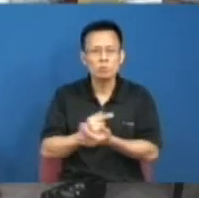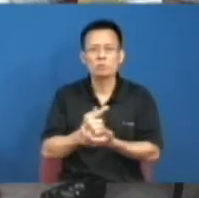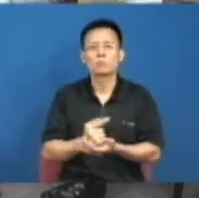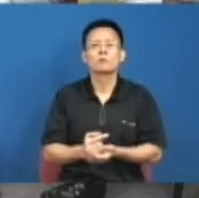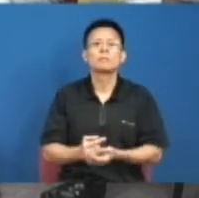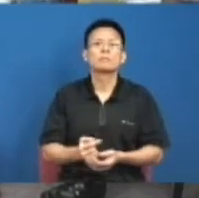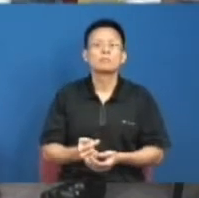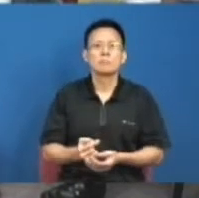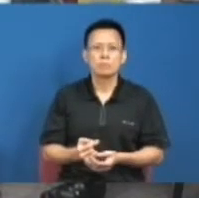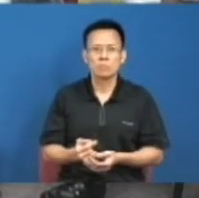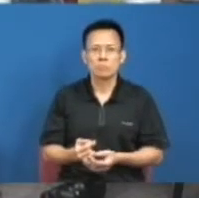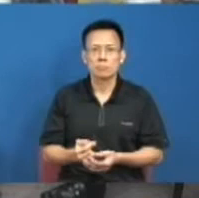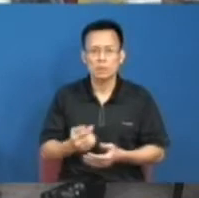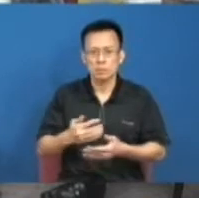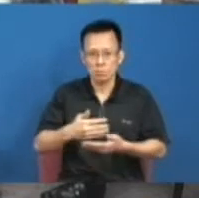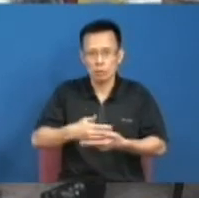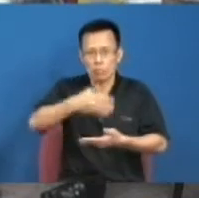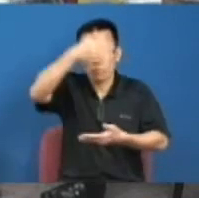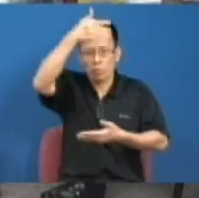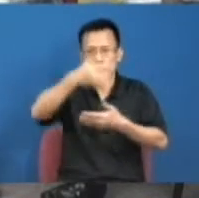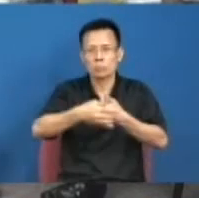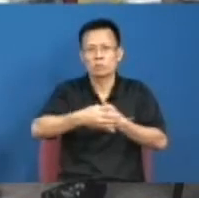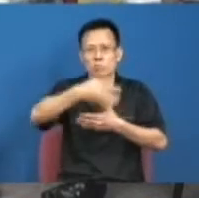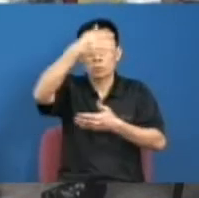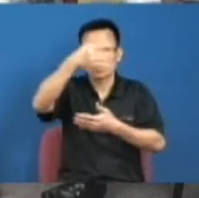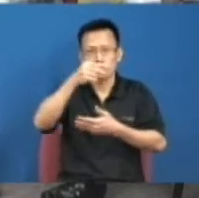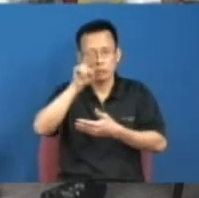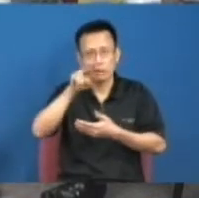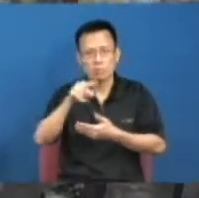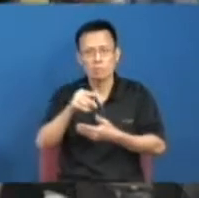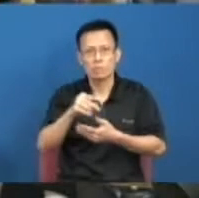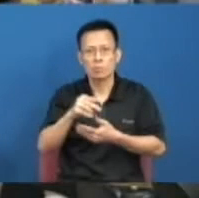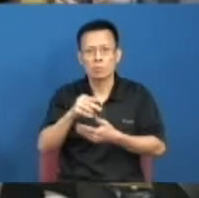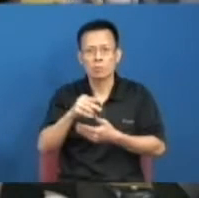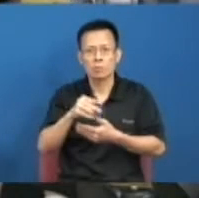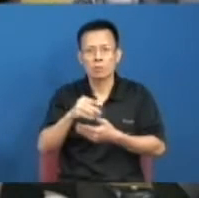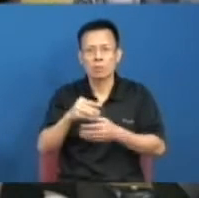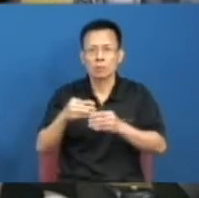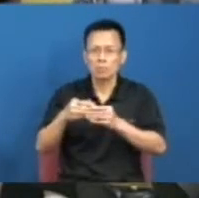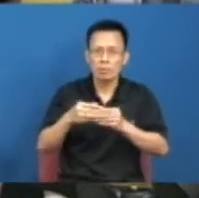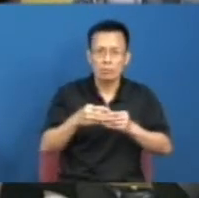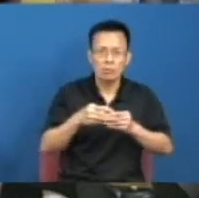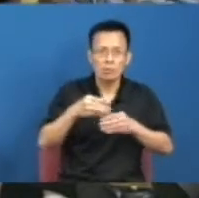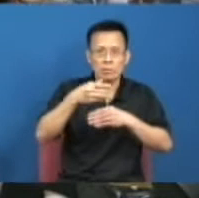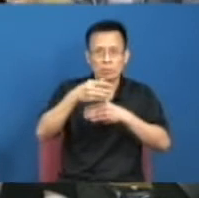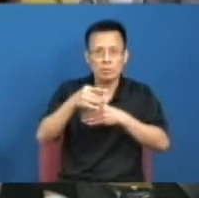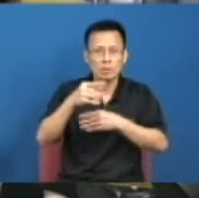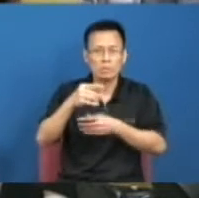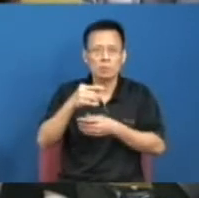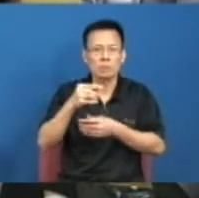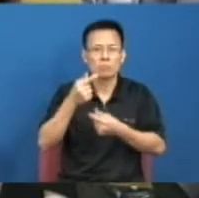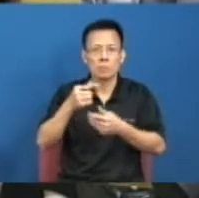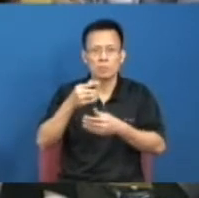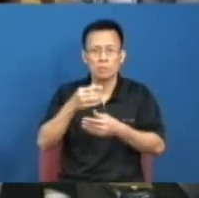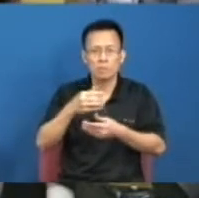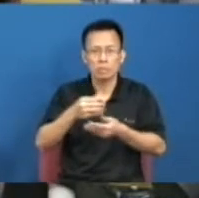啊呢個就外牆其中一樣你觀察到啦。咁但係日帶來我哋面對向即係屋苑周邊居